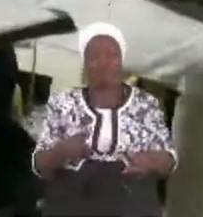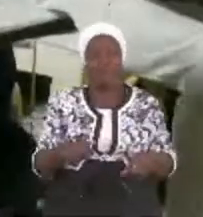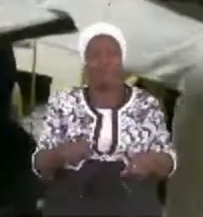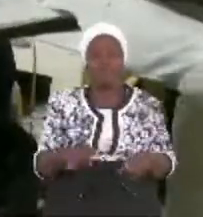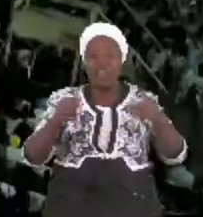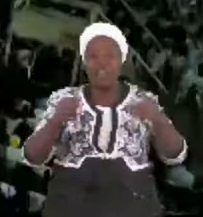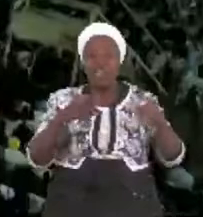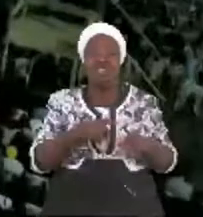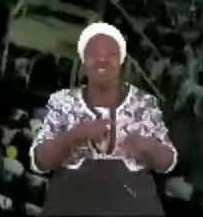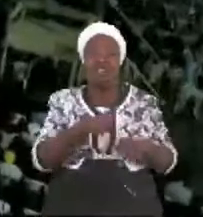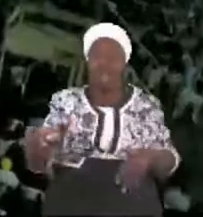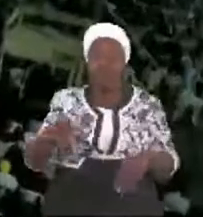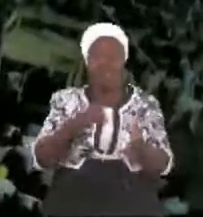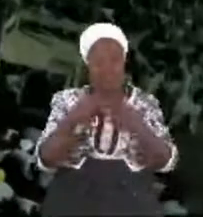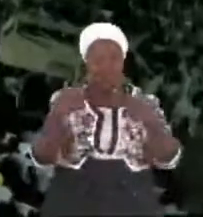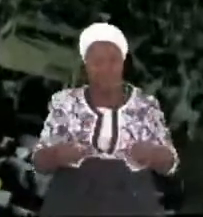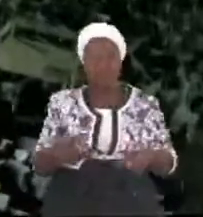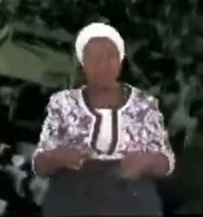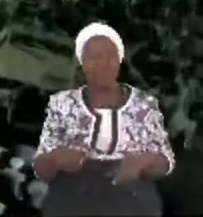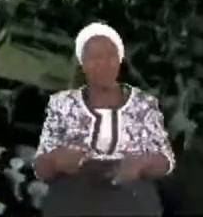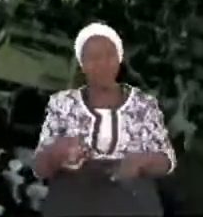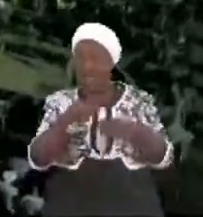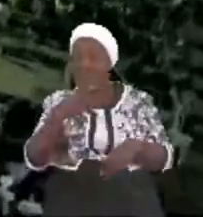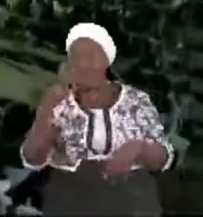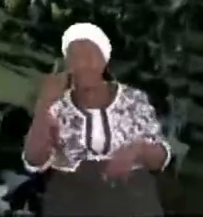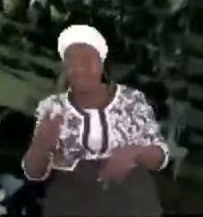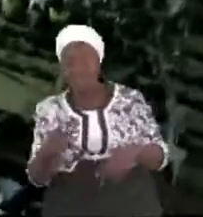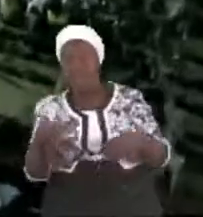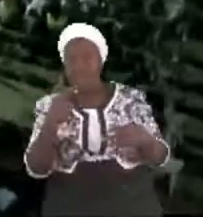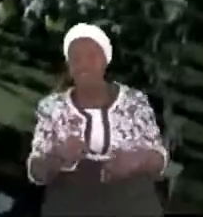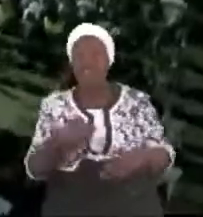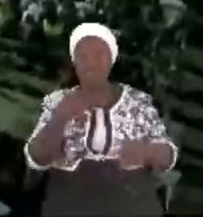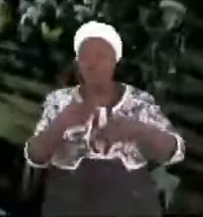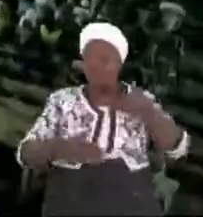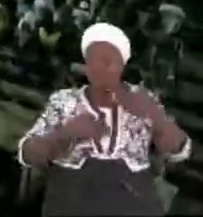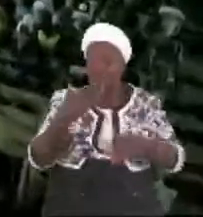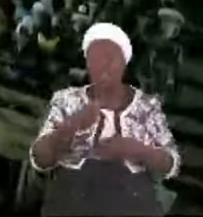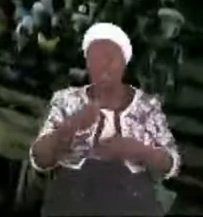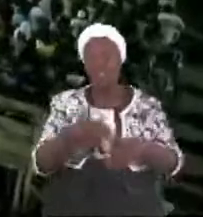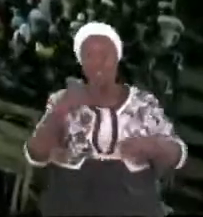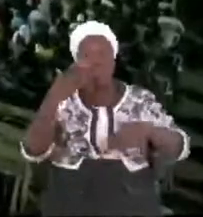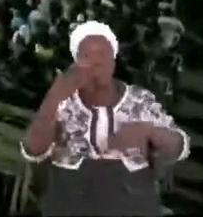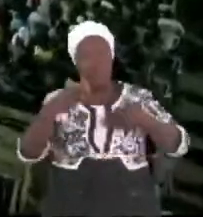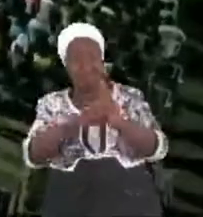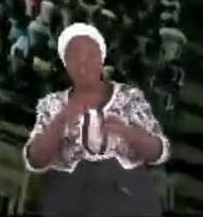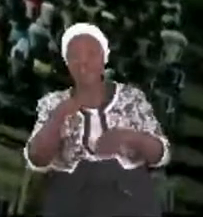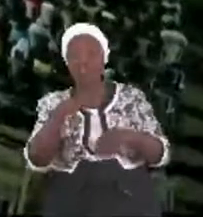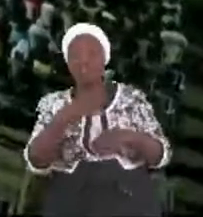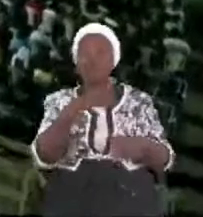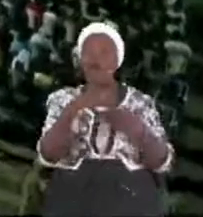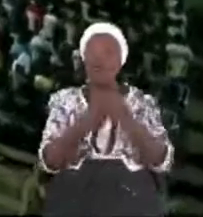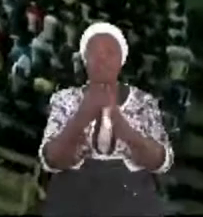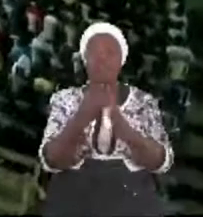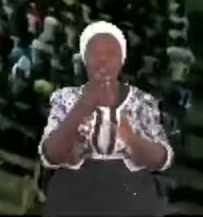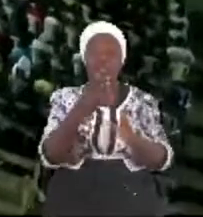guérison à gauche, ça va se produire. Et tu verras la joie et la réjouissance